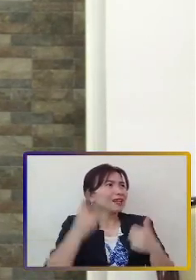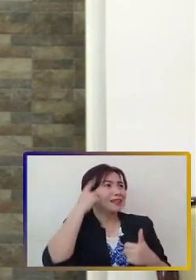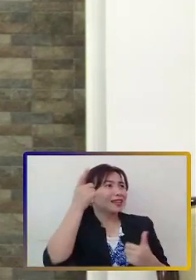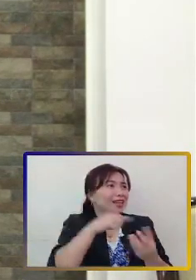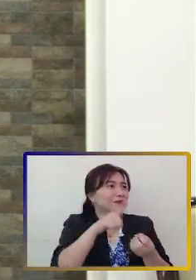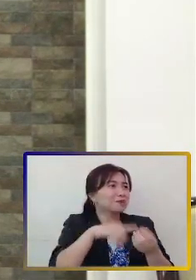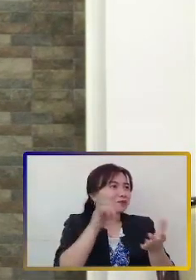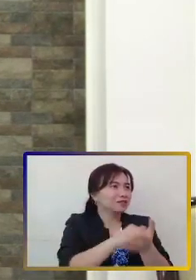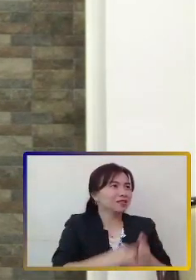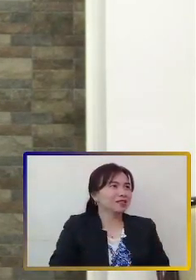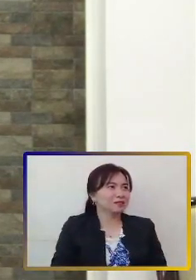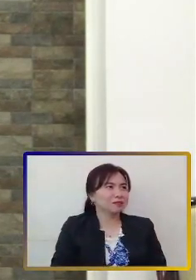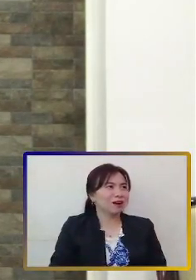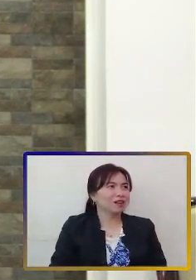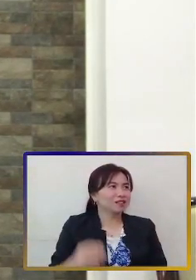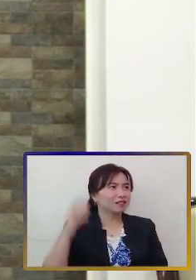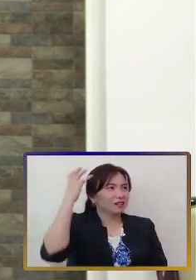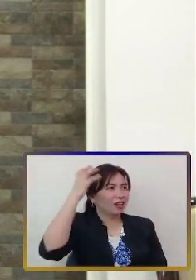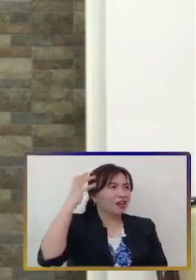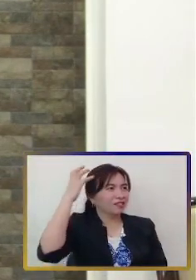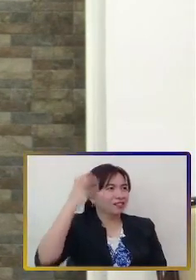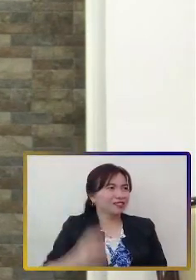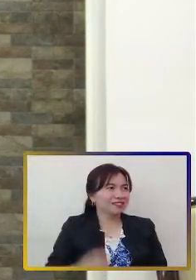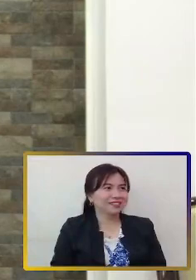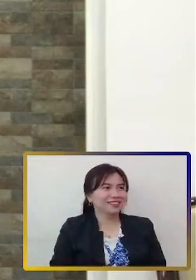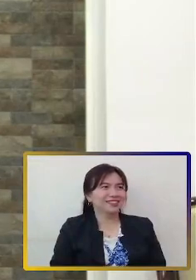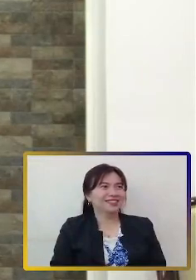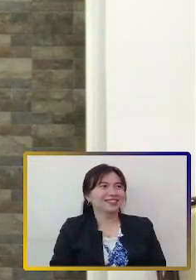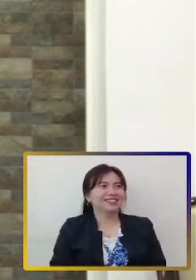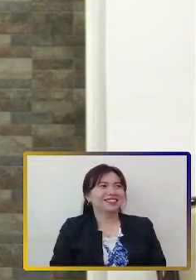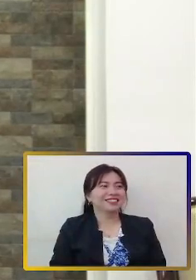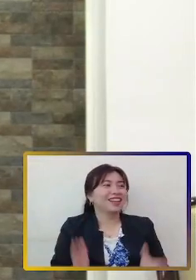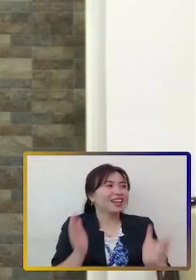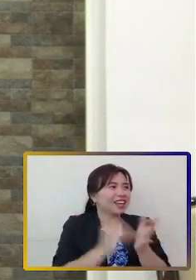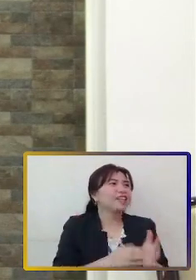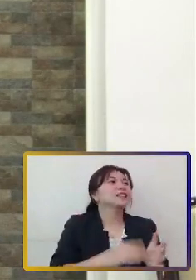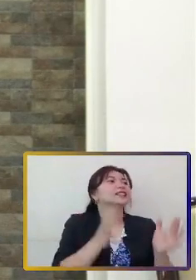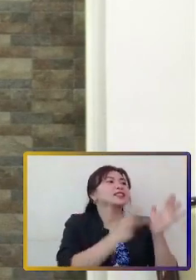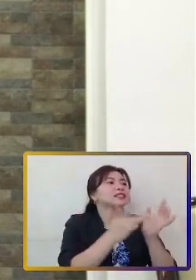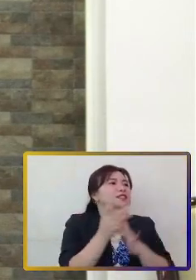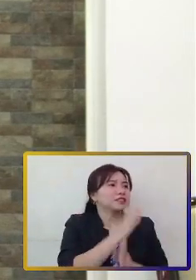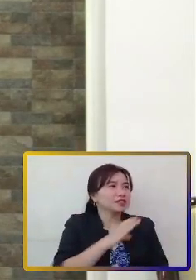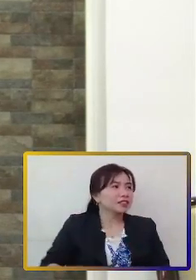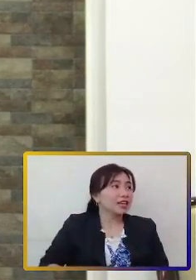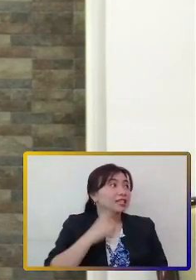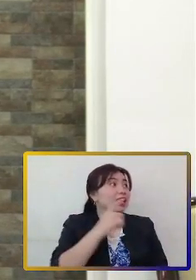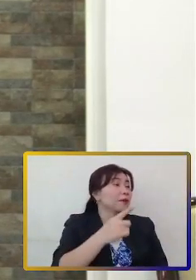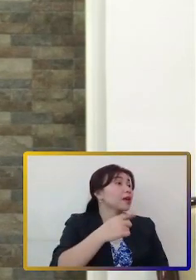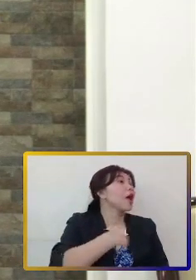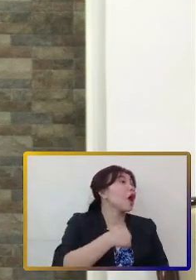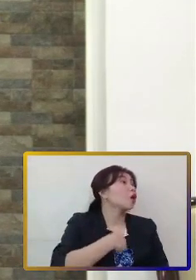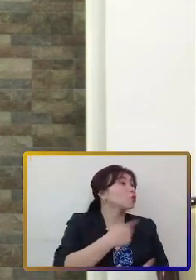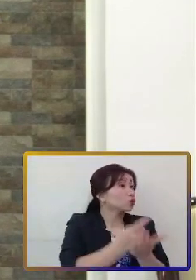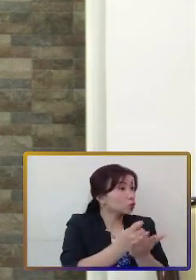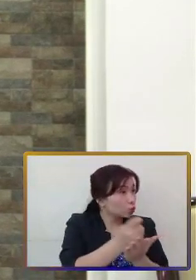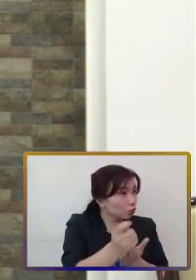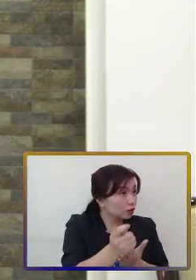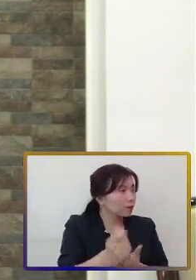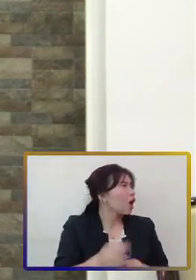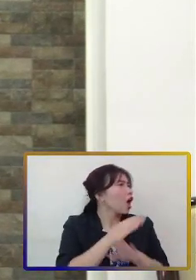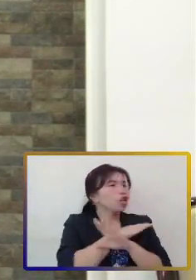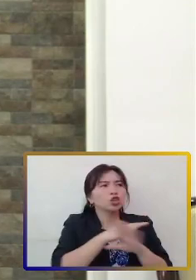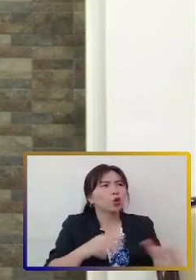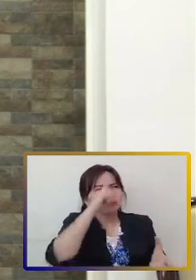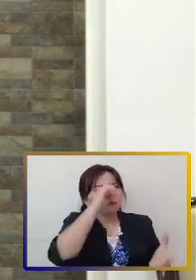acknowledge the truth sabi ng Bibliya I am the truth ako ang katotohanan Hwag mong paniwalaan kung